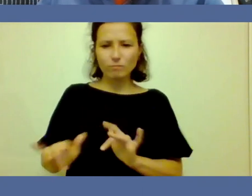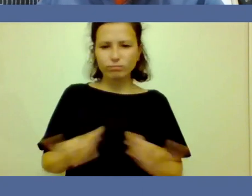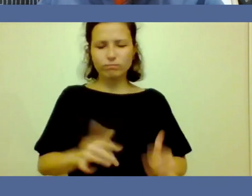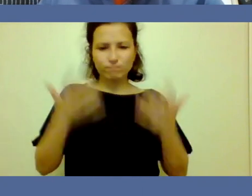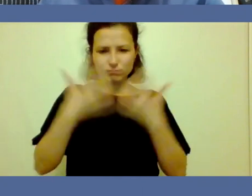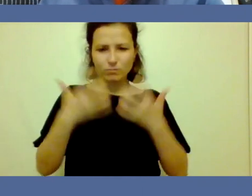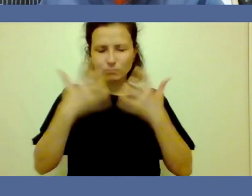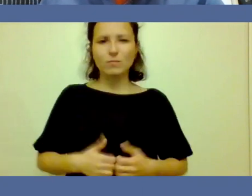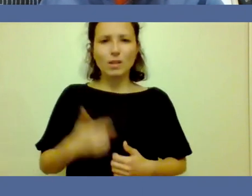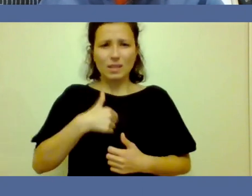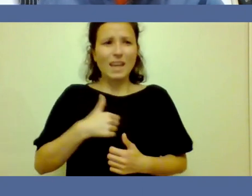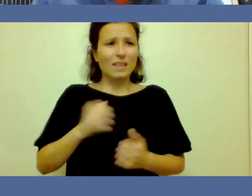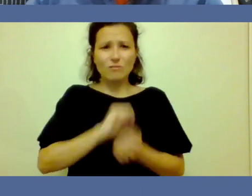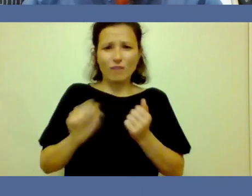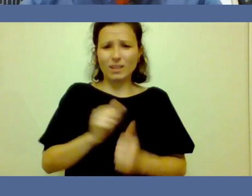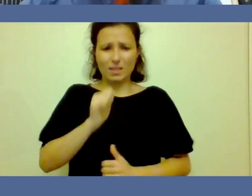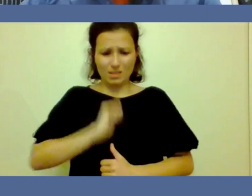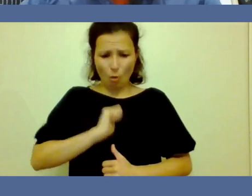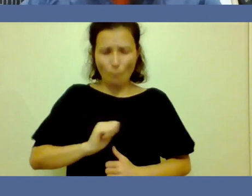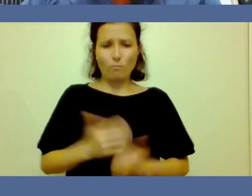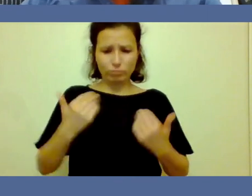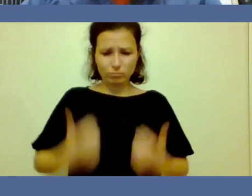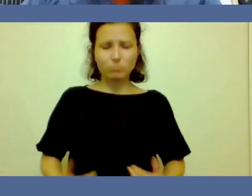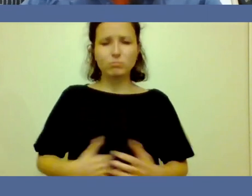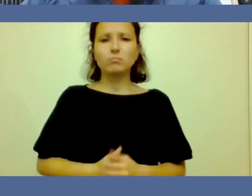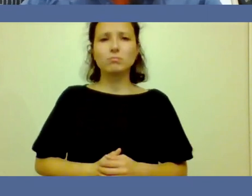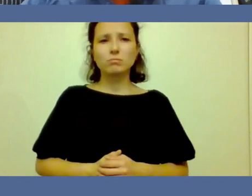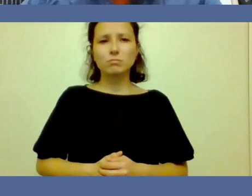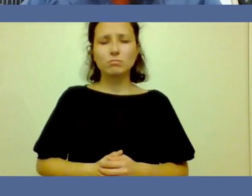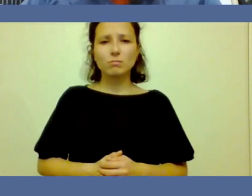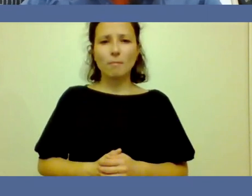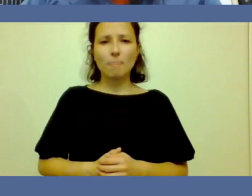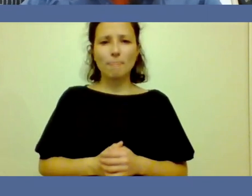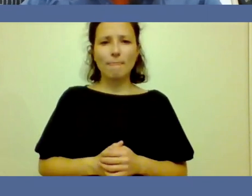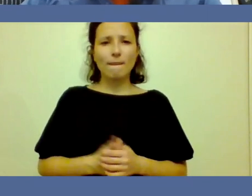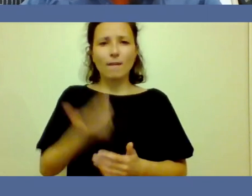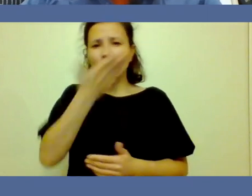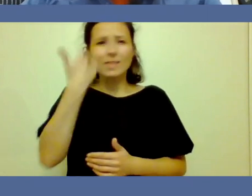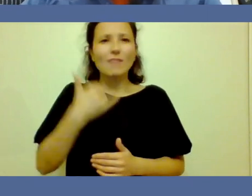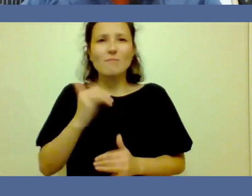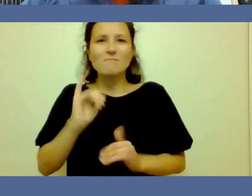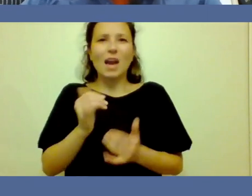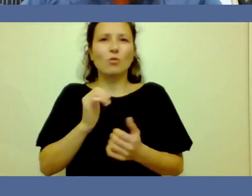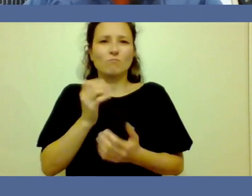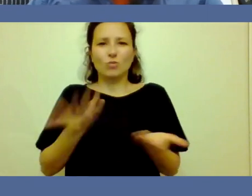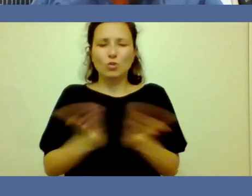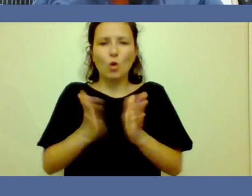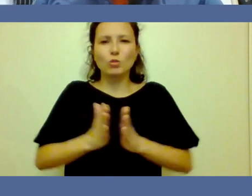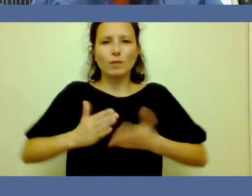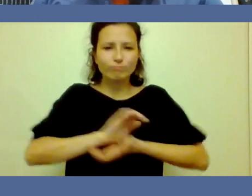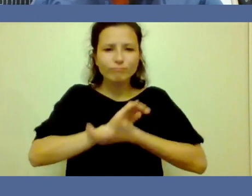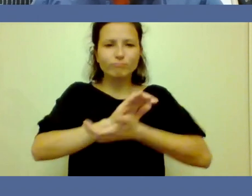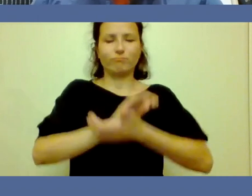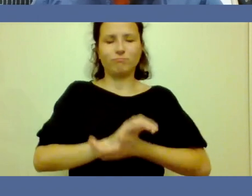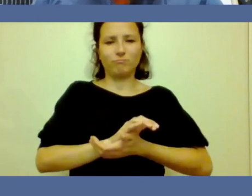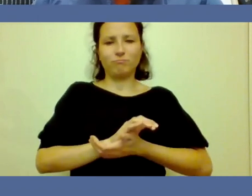naprawdę sama ze sobą, więc nie wiem, jaką książkę tym razem urodzę, bo tak to traktuję, jako taki